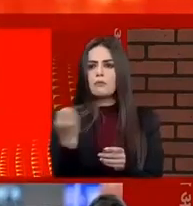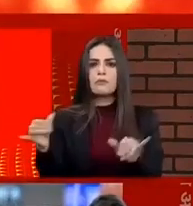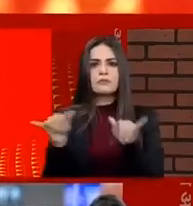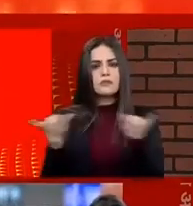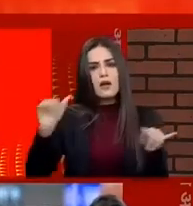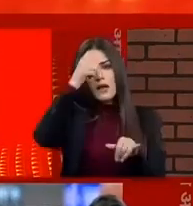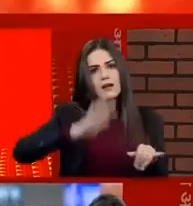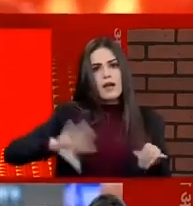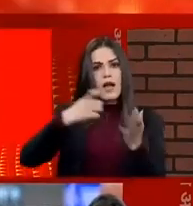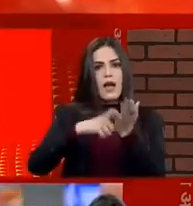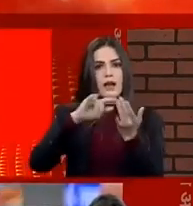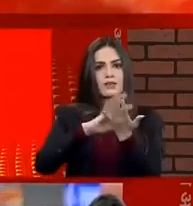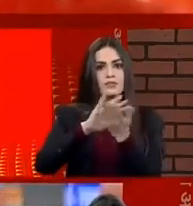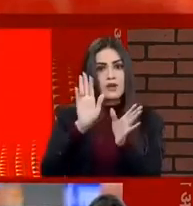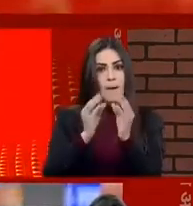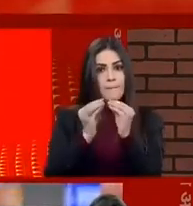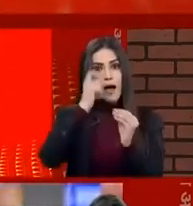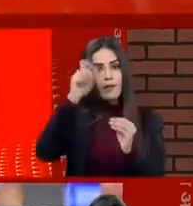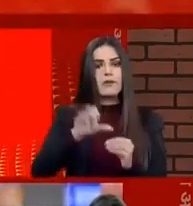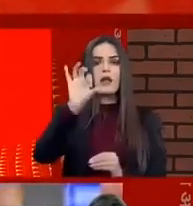पंत ने शानदार 97 रन बनाए।